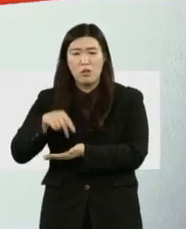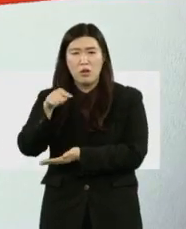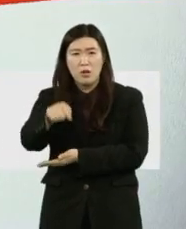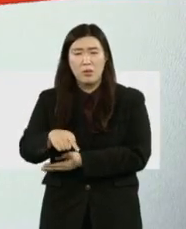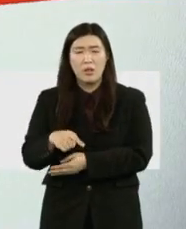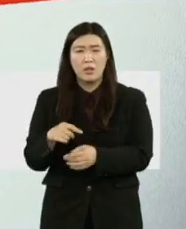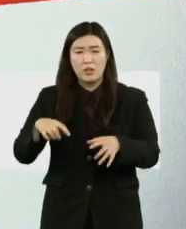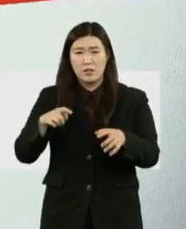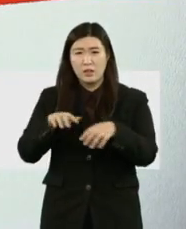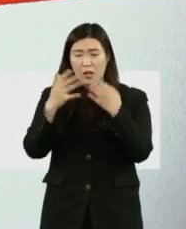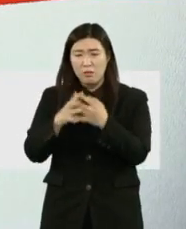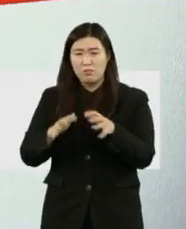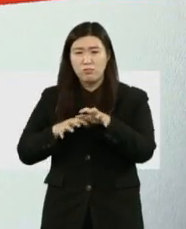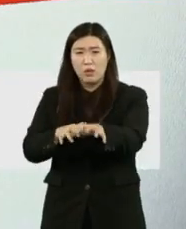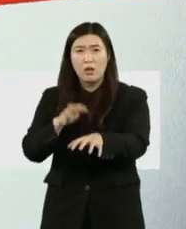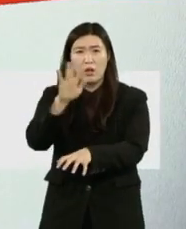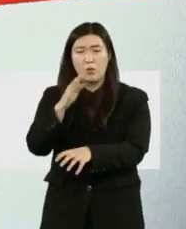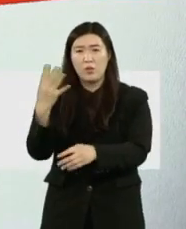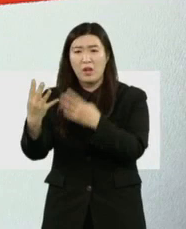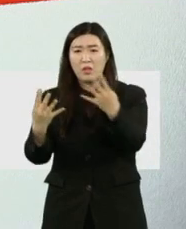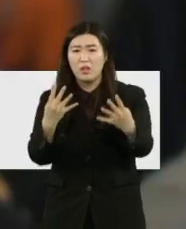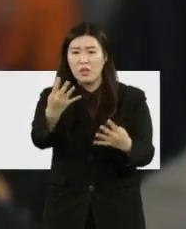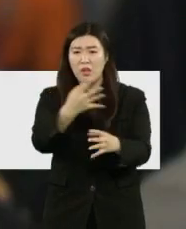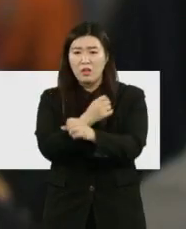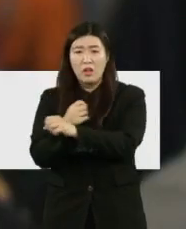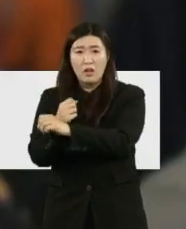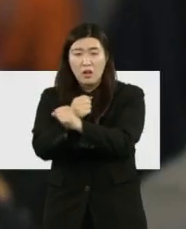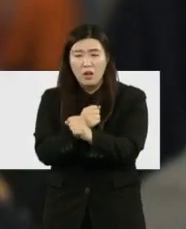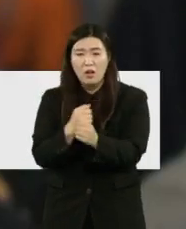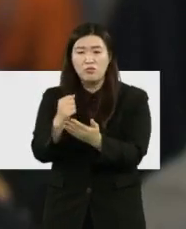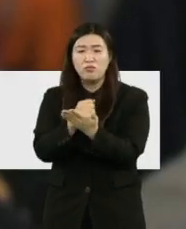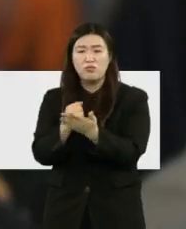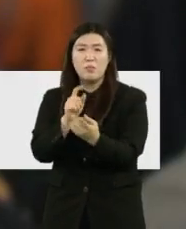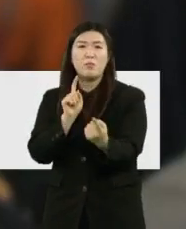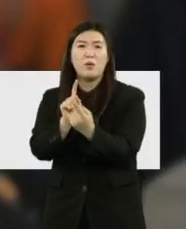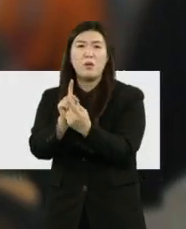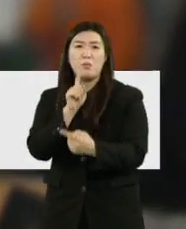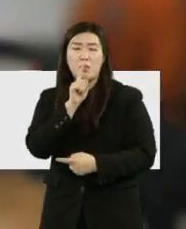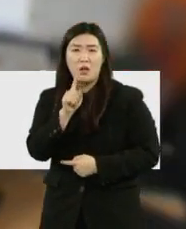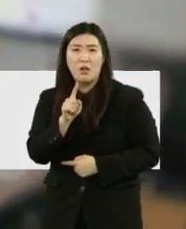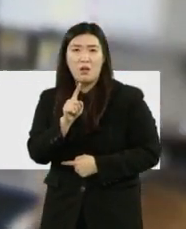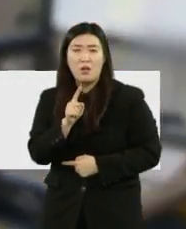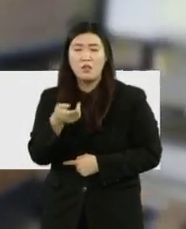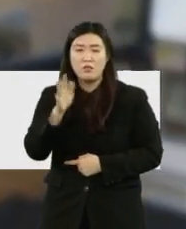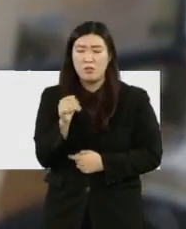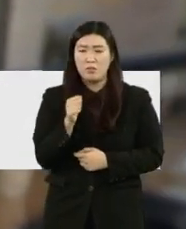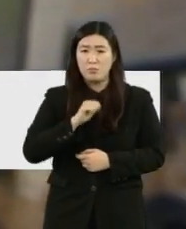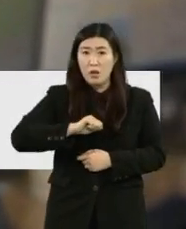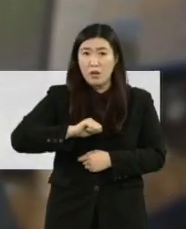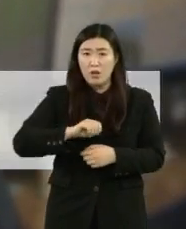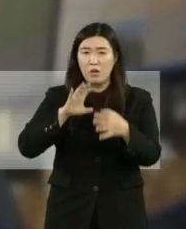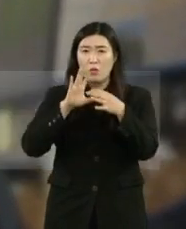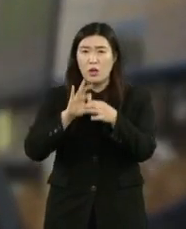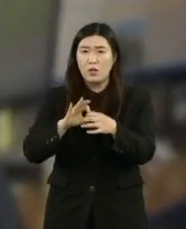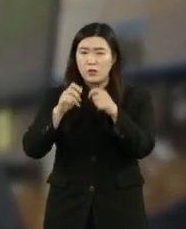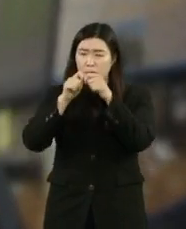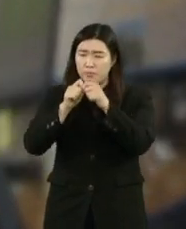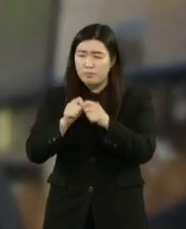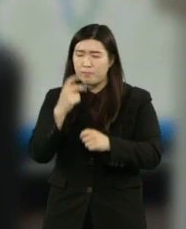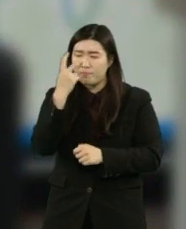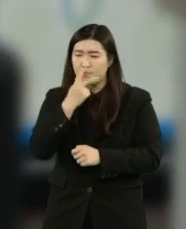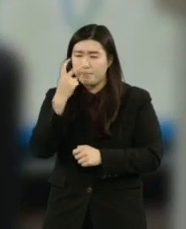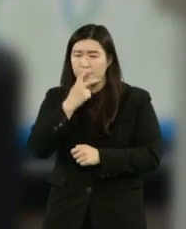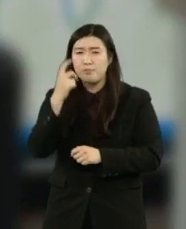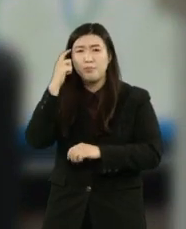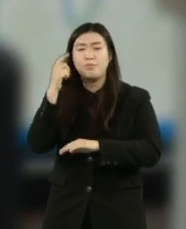4명에서 6명씩 따로 예약한 직원들이 우연히 만난 걸로 알고 있다 며 다만 당 역 수칙 위반 책임을 면하기